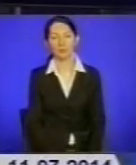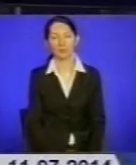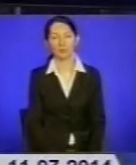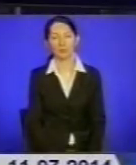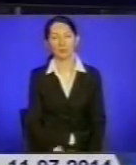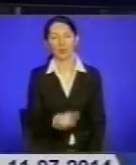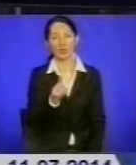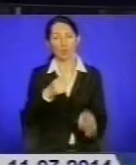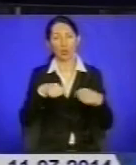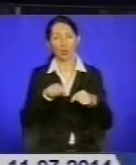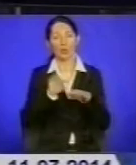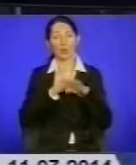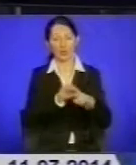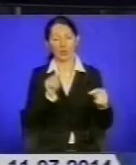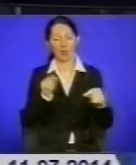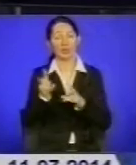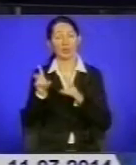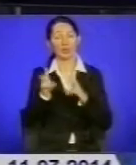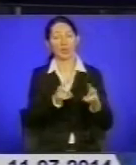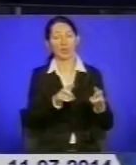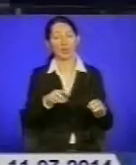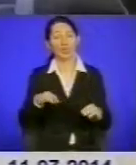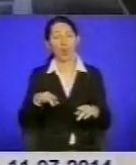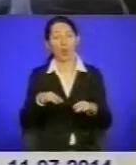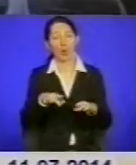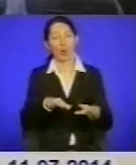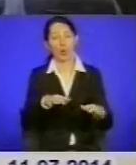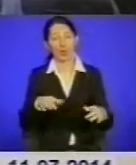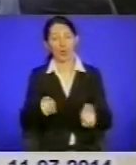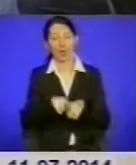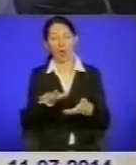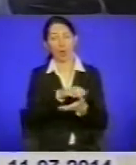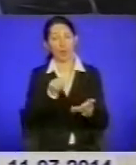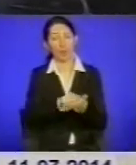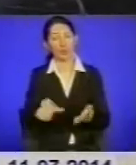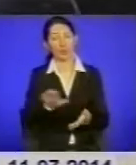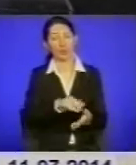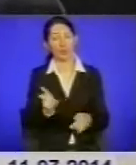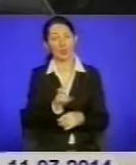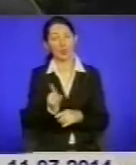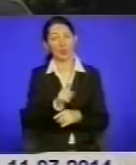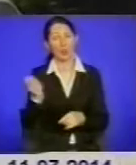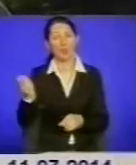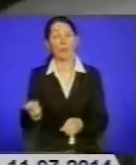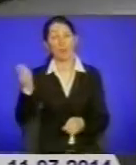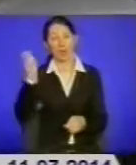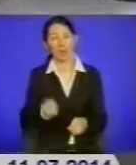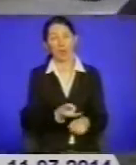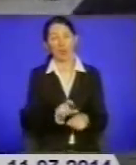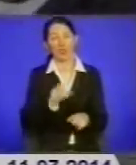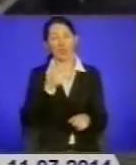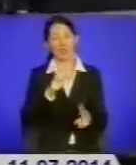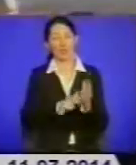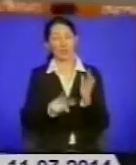Із зони проведення антитерористичної операції та окупованих територій на Тернопільщину переселилося понад 380